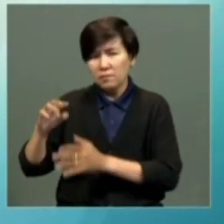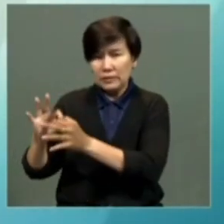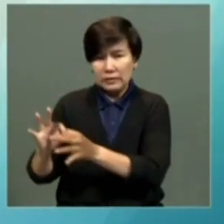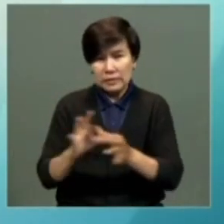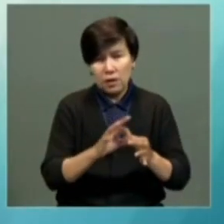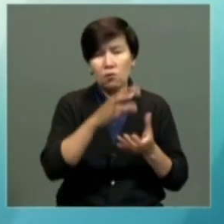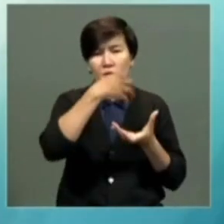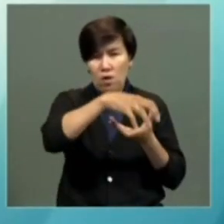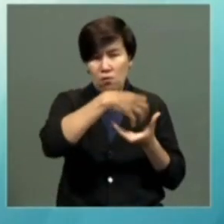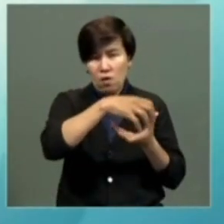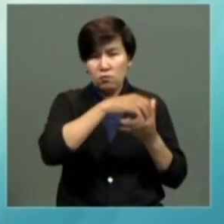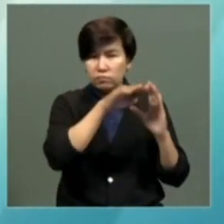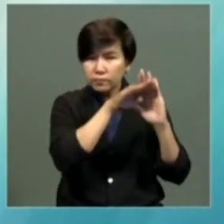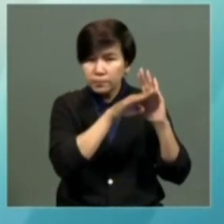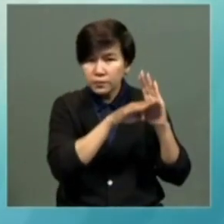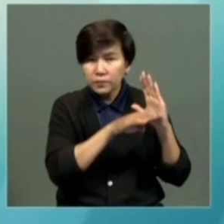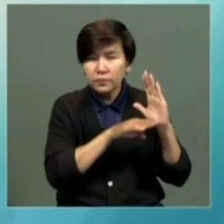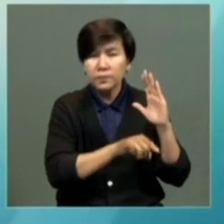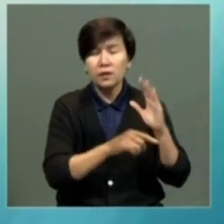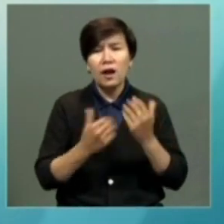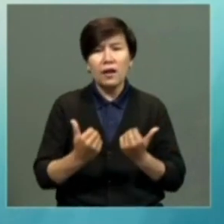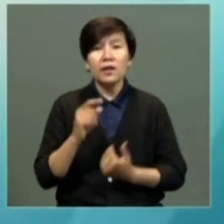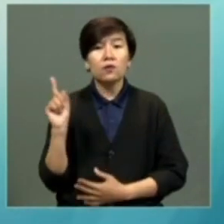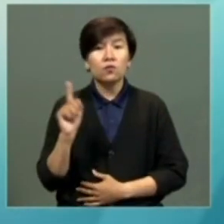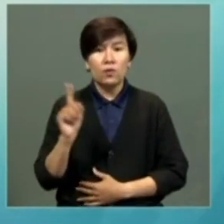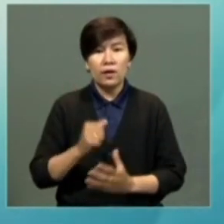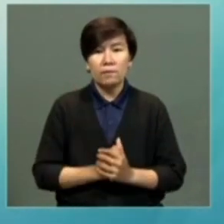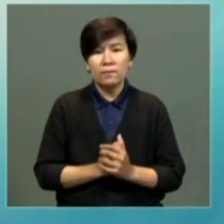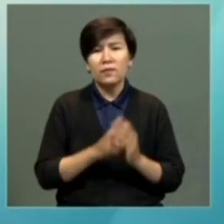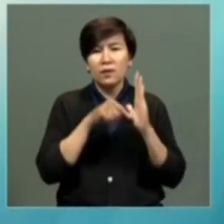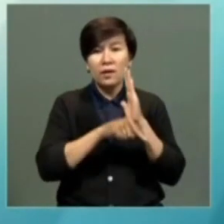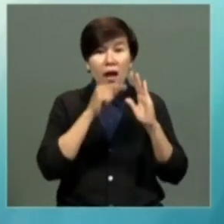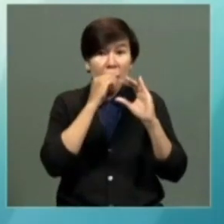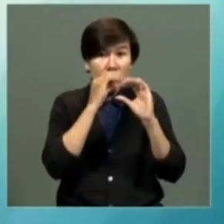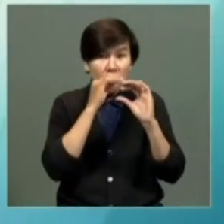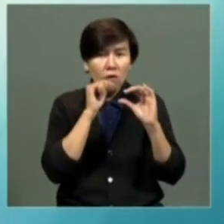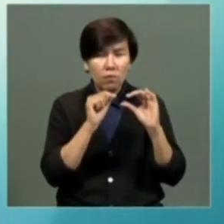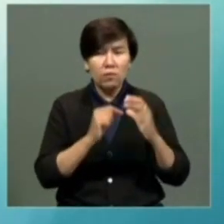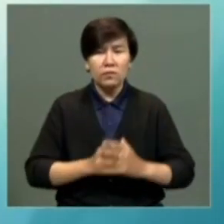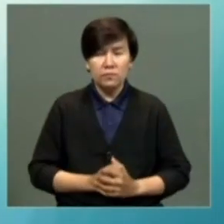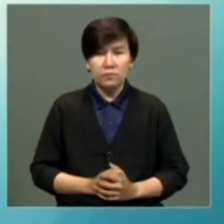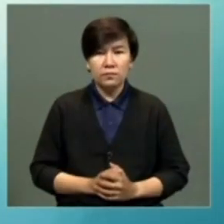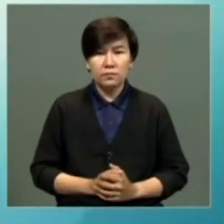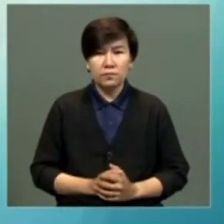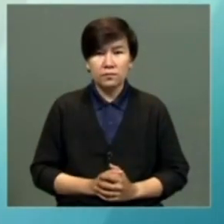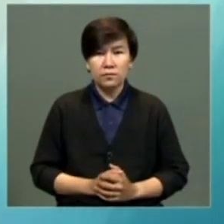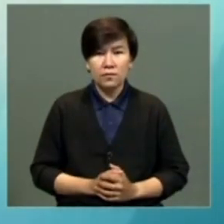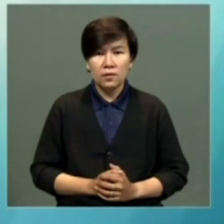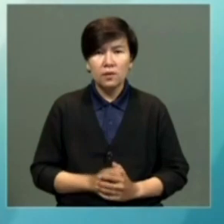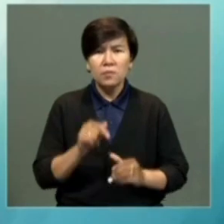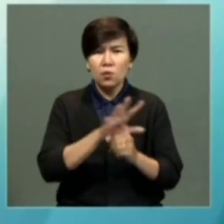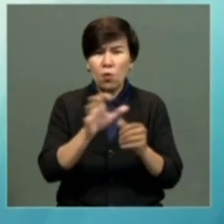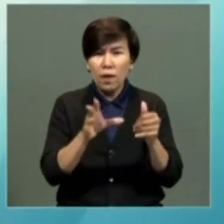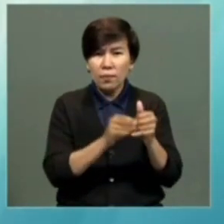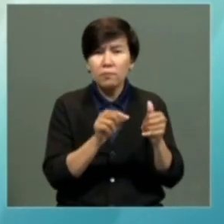นะครับซึ่งก็จะโยงมาถึงอีกอันหนึ่งนะครับระยองคลัสเตอร์ของระยองเนี่ยนะครับที่มีประเด็นก็คือเกี่ยวข้